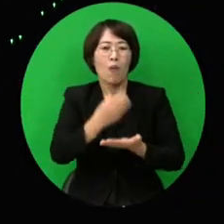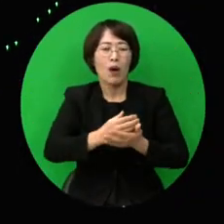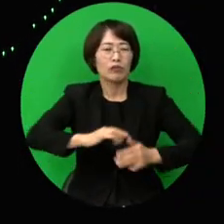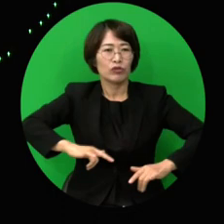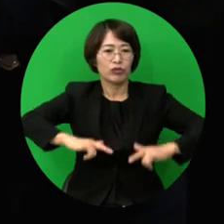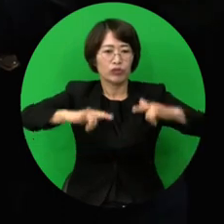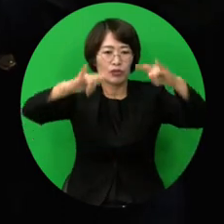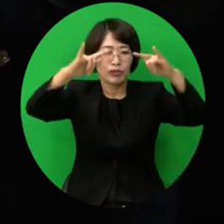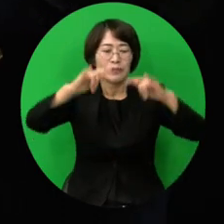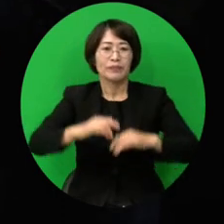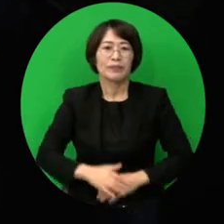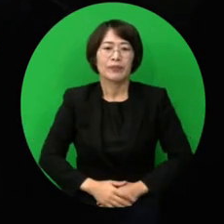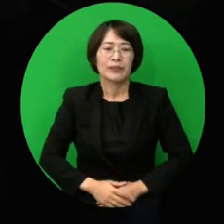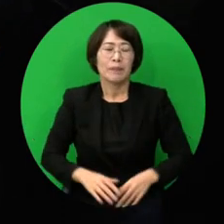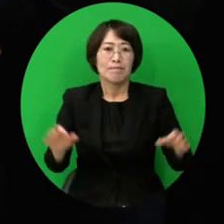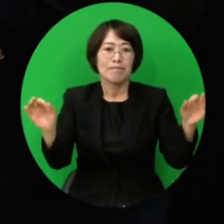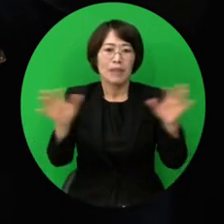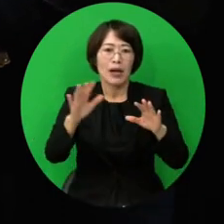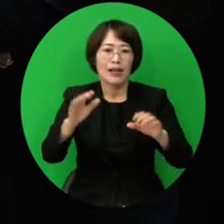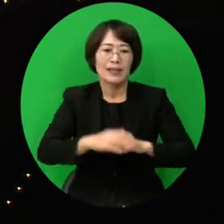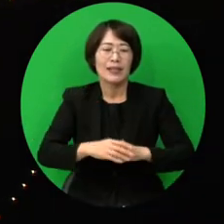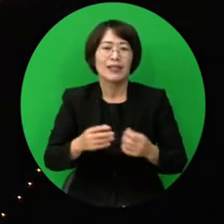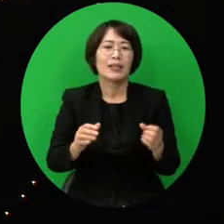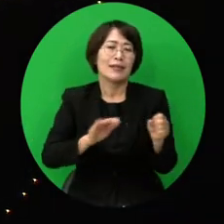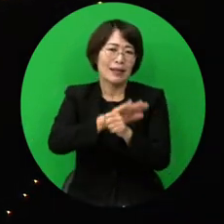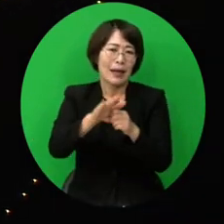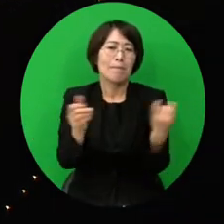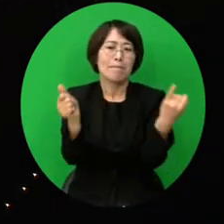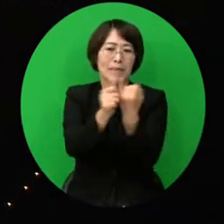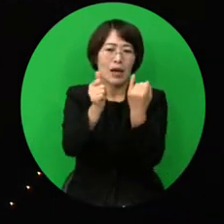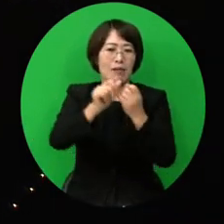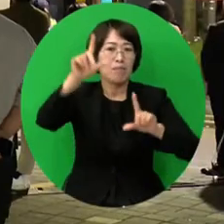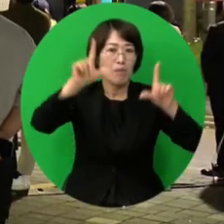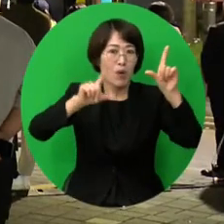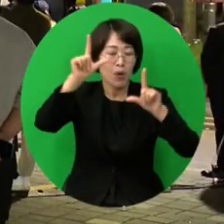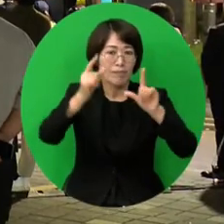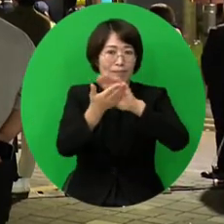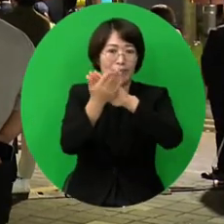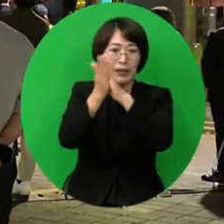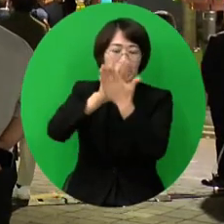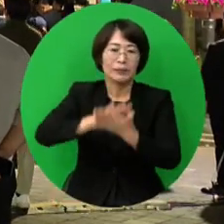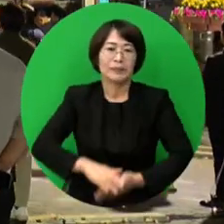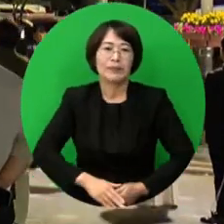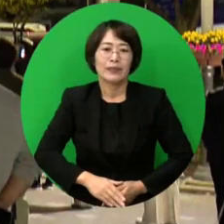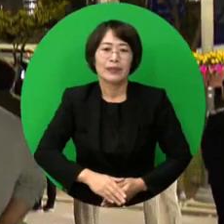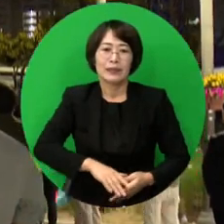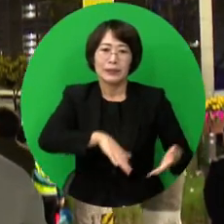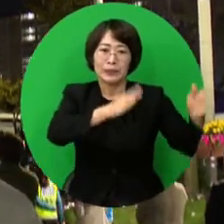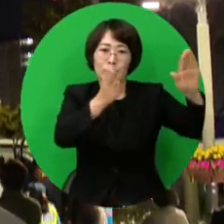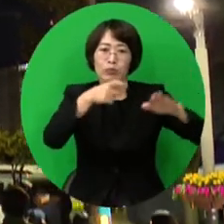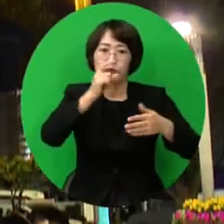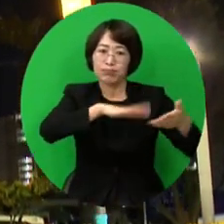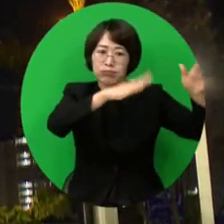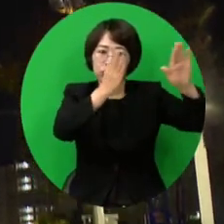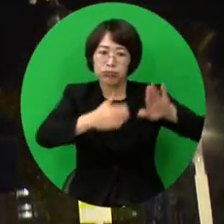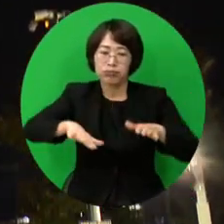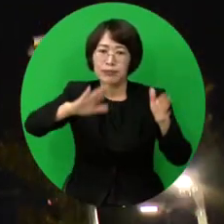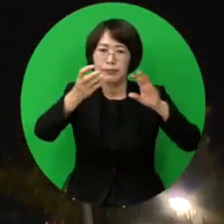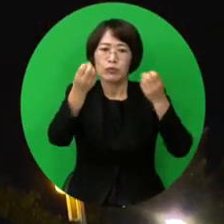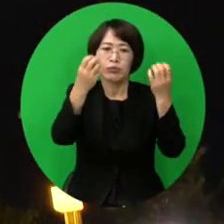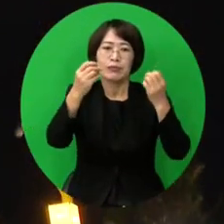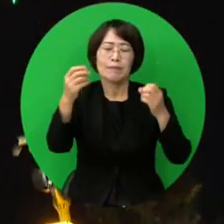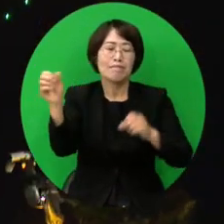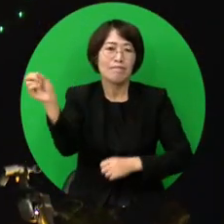드론들. 순식간에 애틋한 연인의 모습을 그려냅니다. 파도가 된 엄실거리던 불빛은